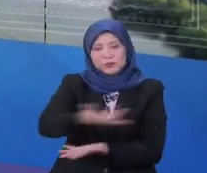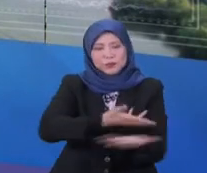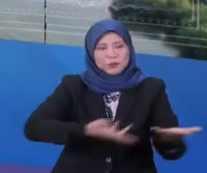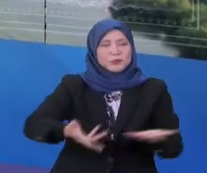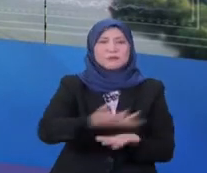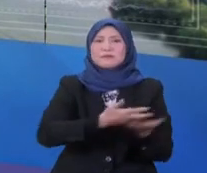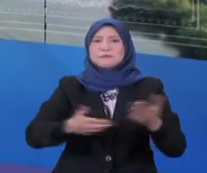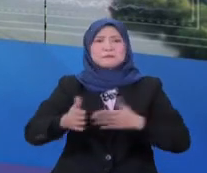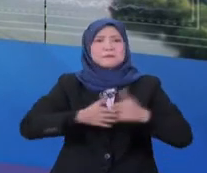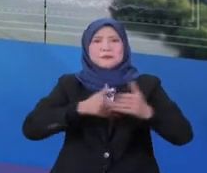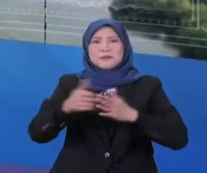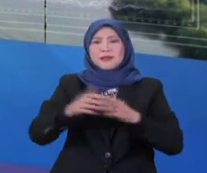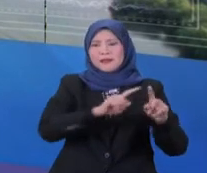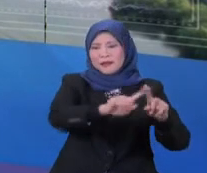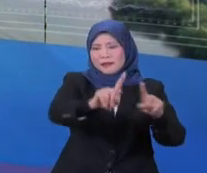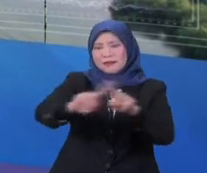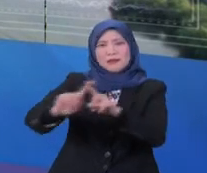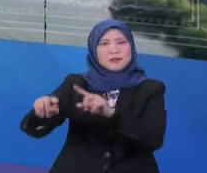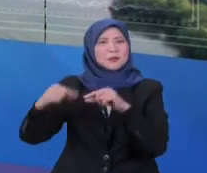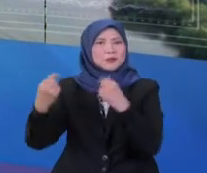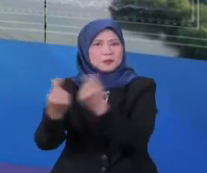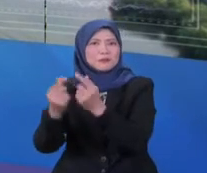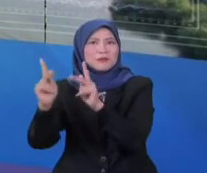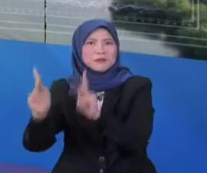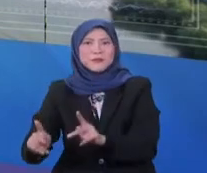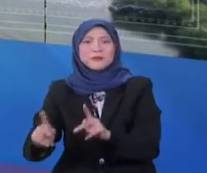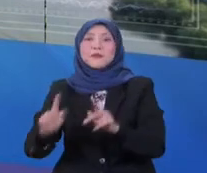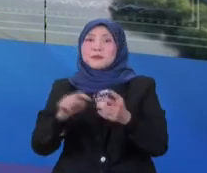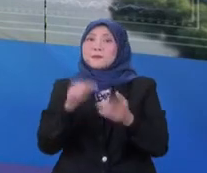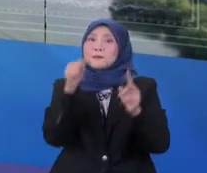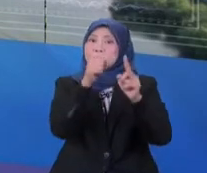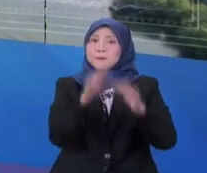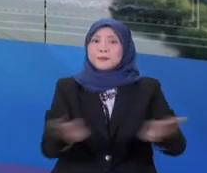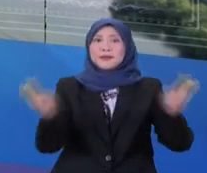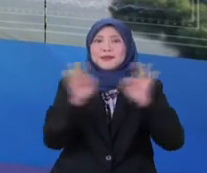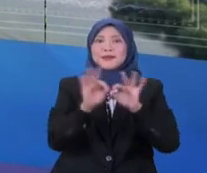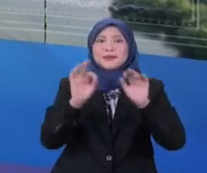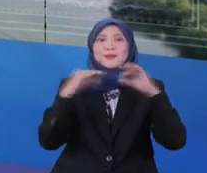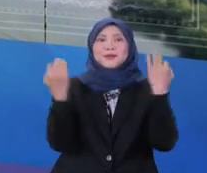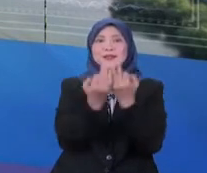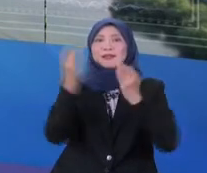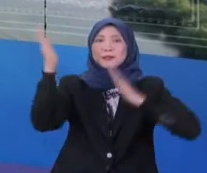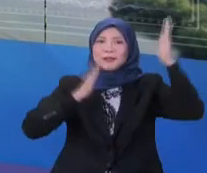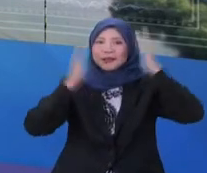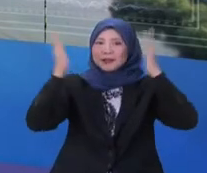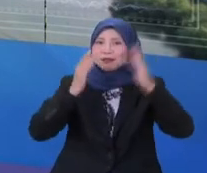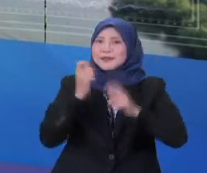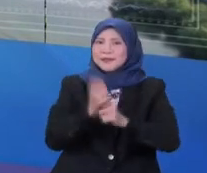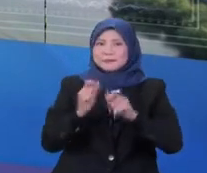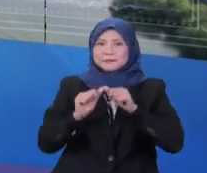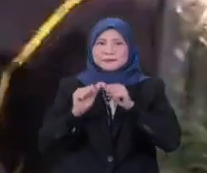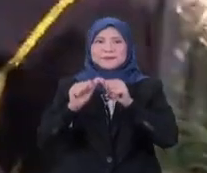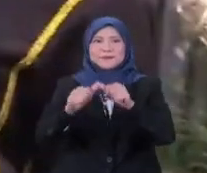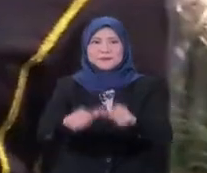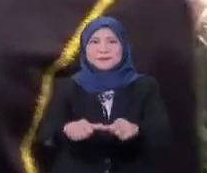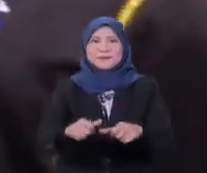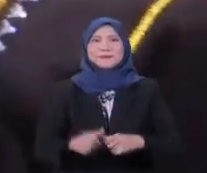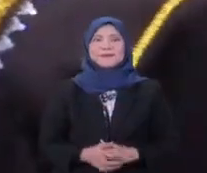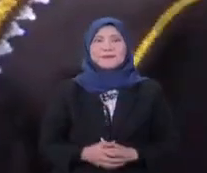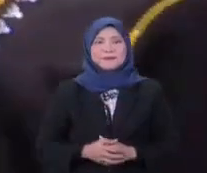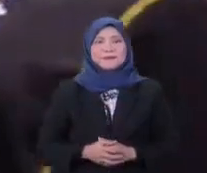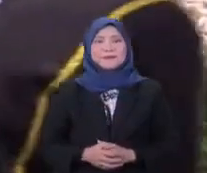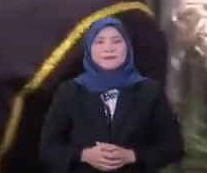mengira perbezaan adalah gambaran dan semangat sebenar keluarga Malaysia yang perlu dikekalkan selamanya.